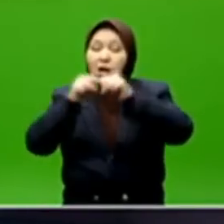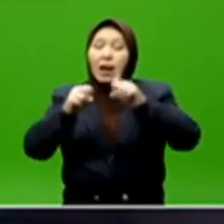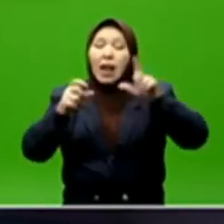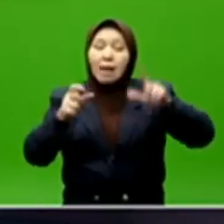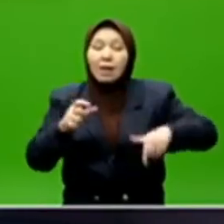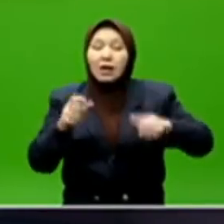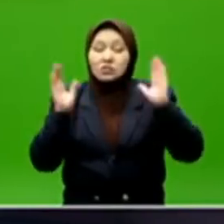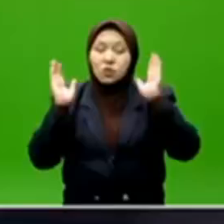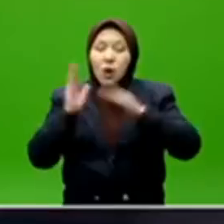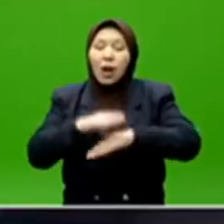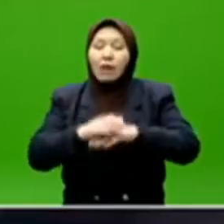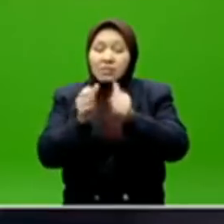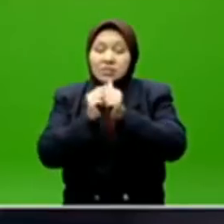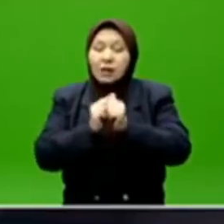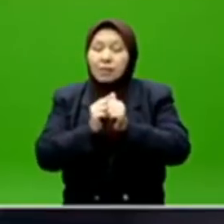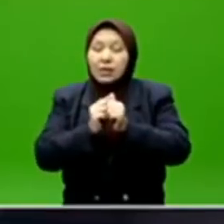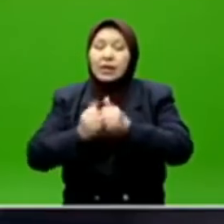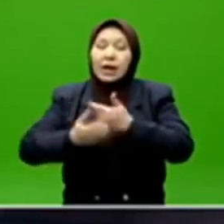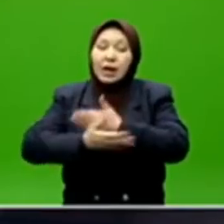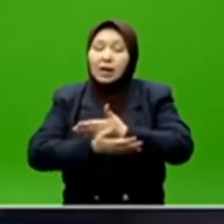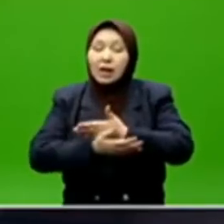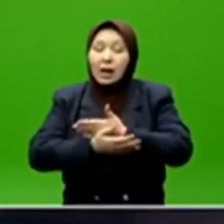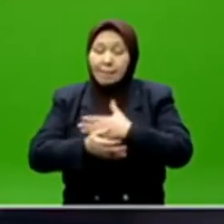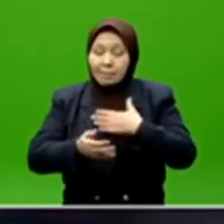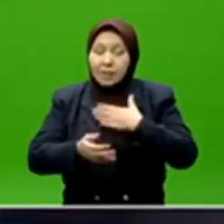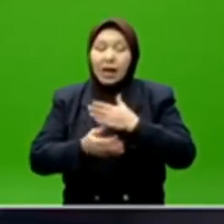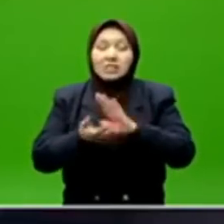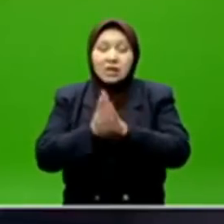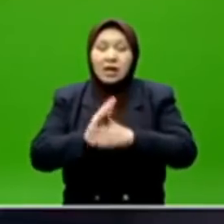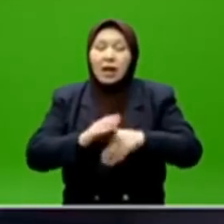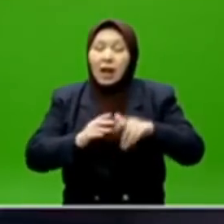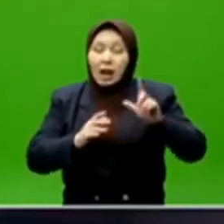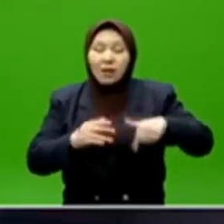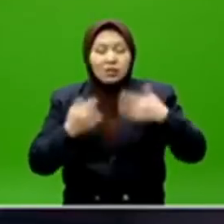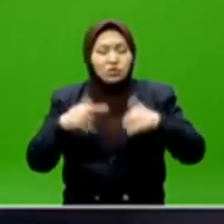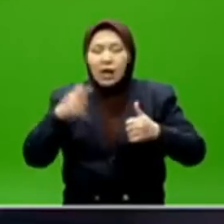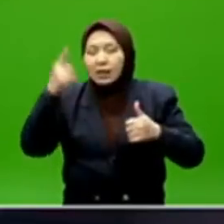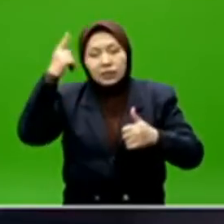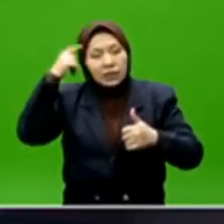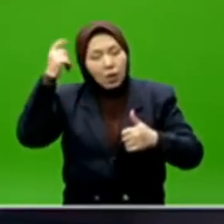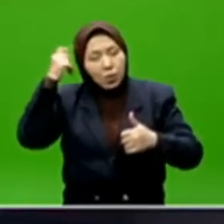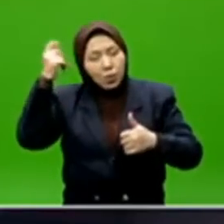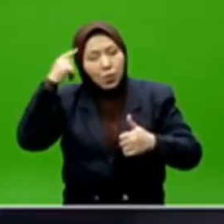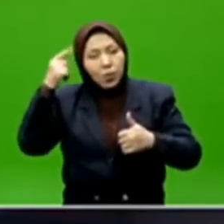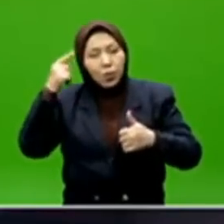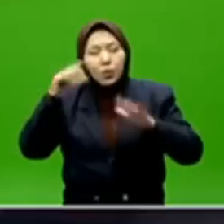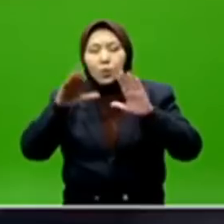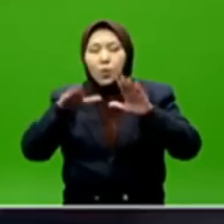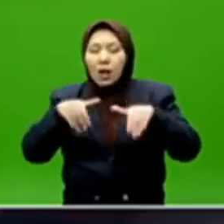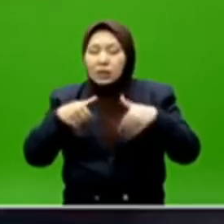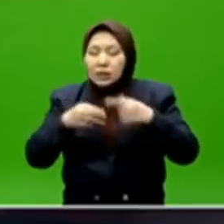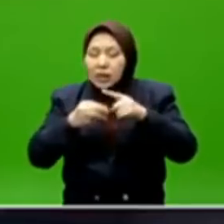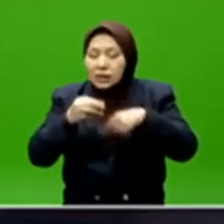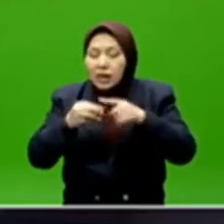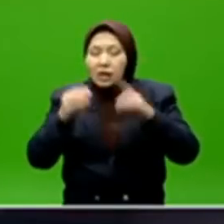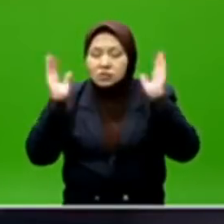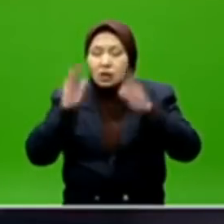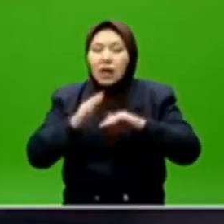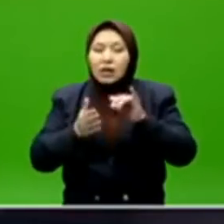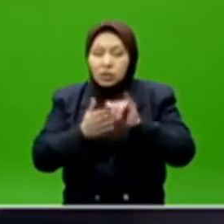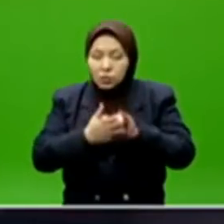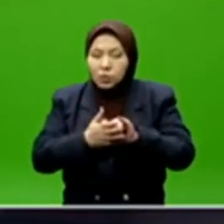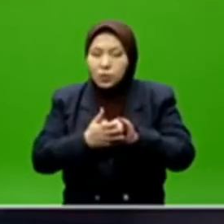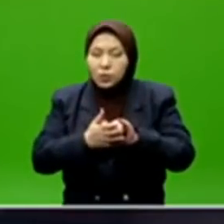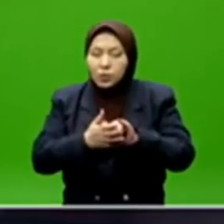solat bersama dengan anak, kalau remind ingatkan lambat. Dia dah mukim, dia dah tahu dah selok-belok tentang solat itu, itu mukimus